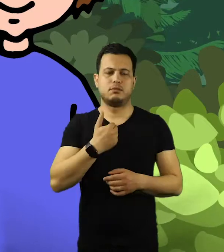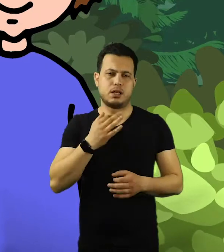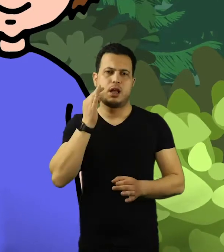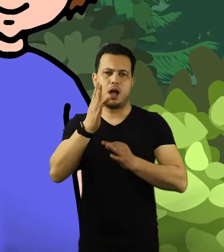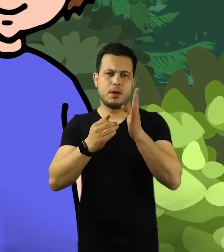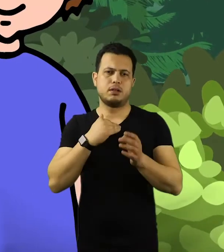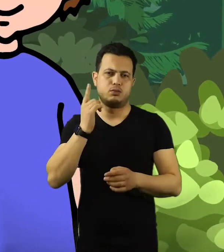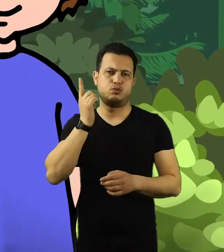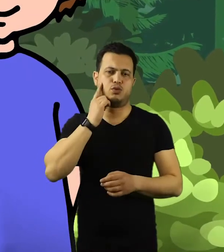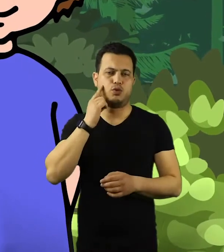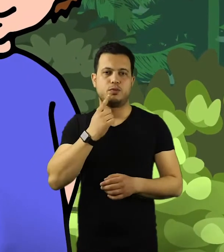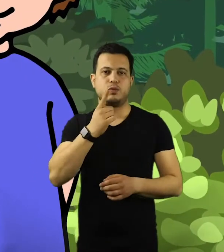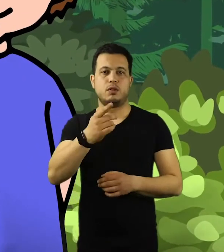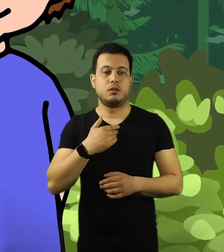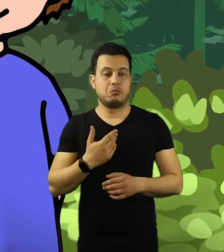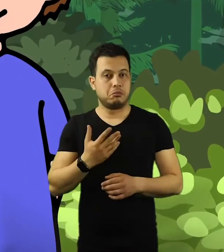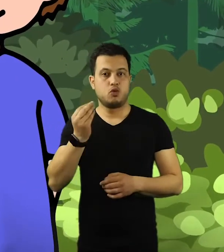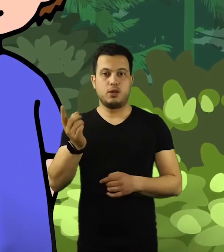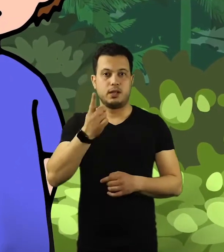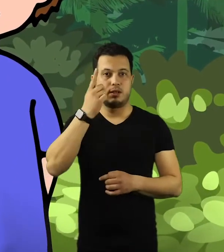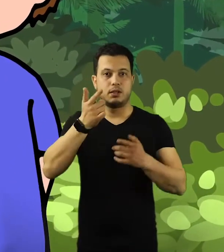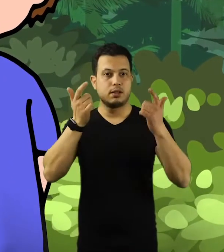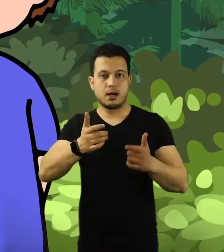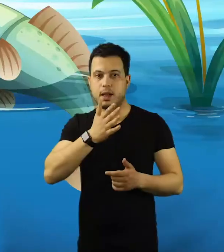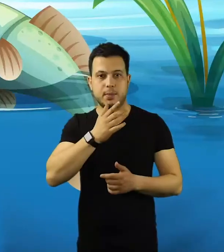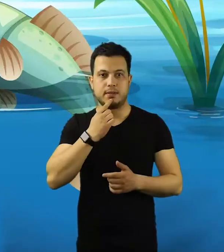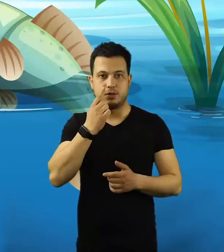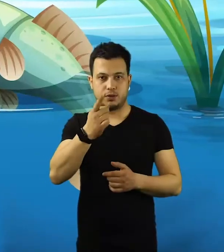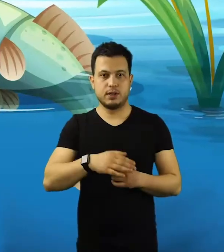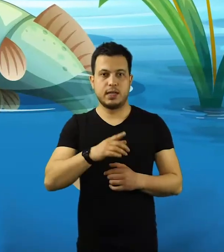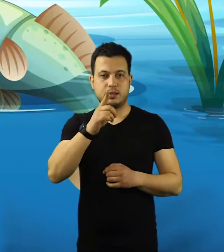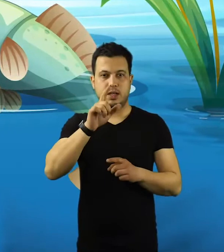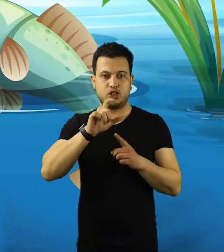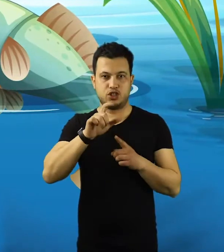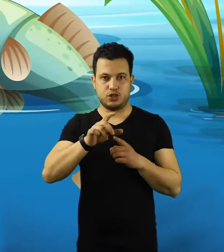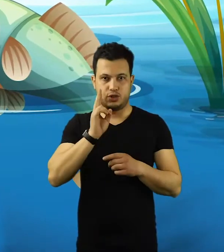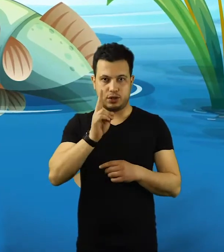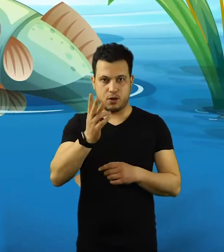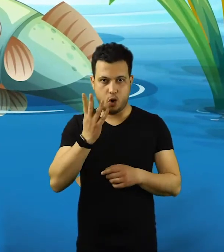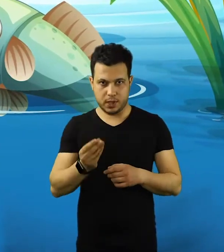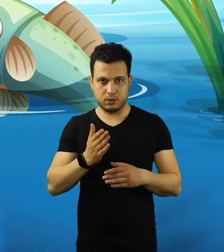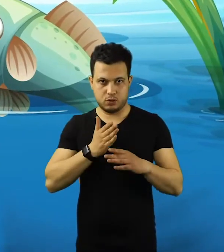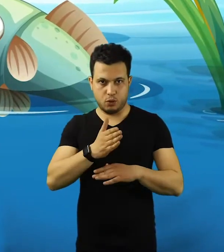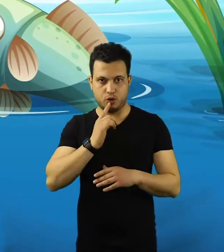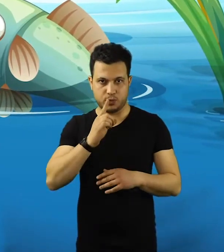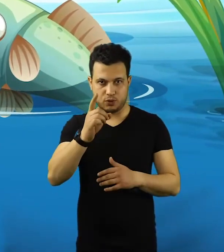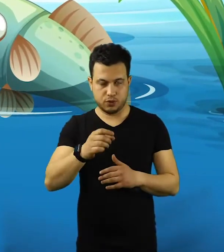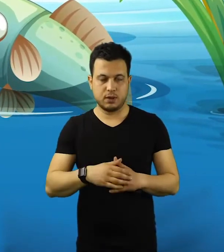Vay be Nereden bildiniz? Sen de çınar olmalısın Öyle değil mi?